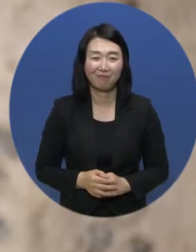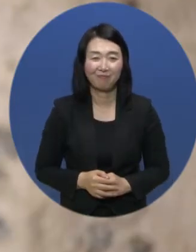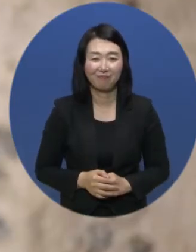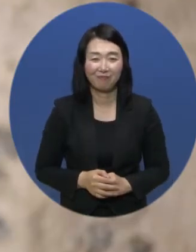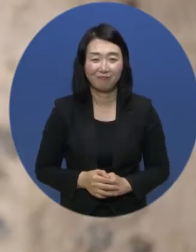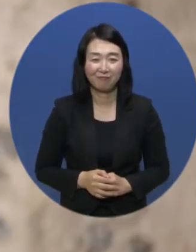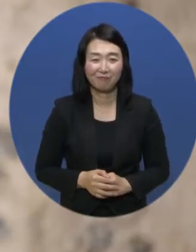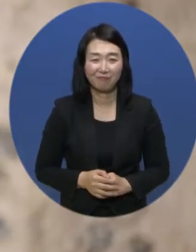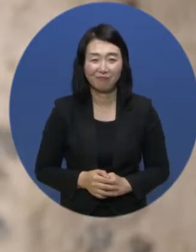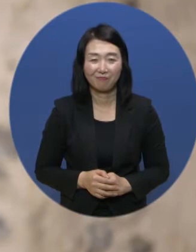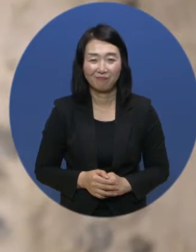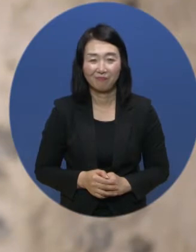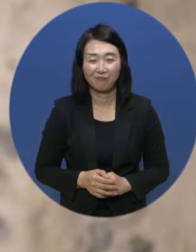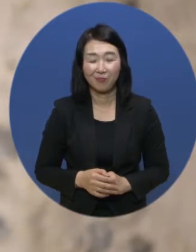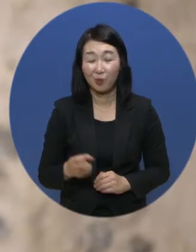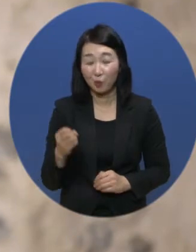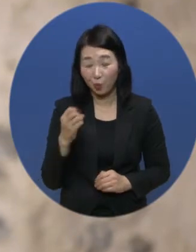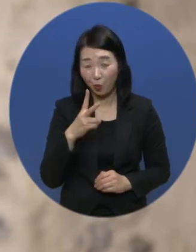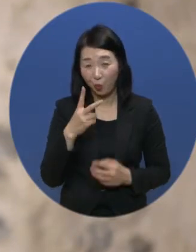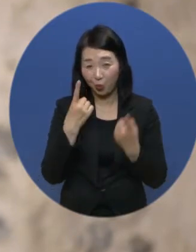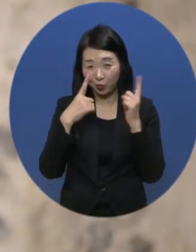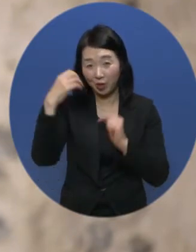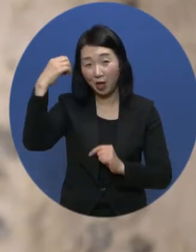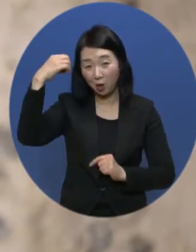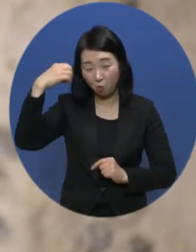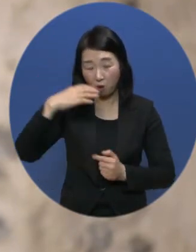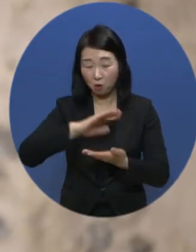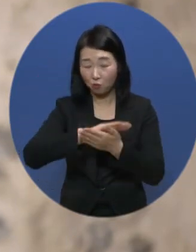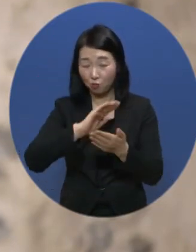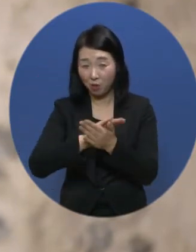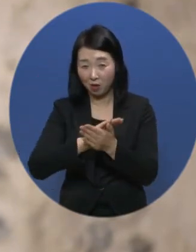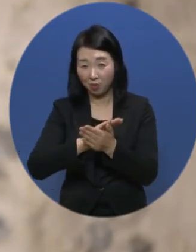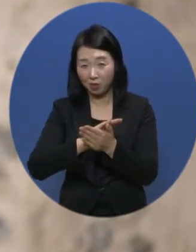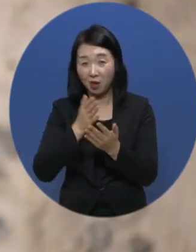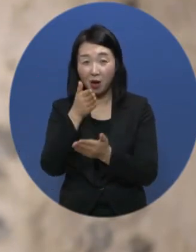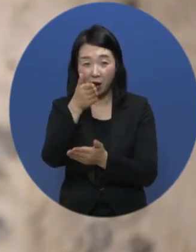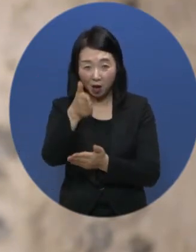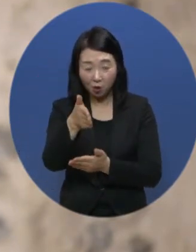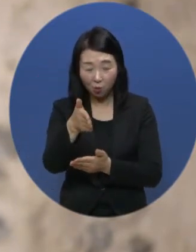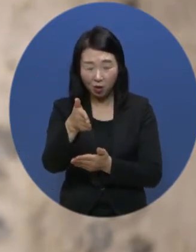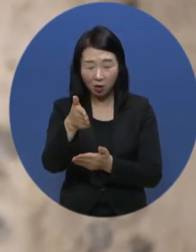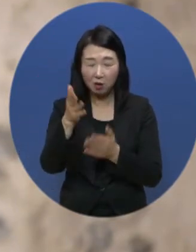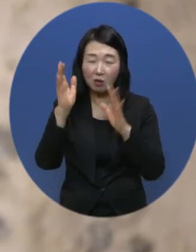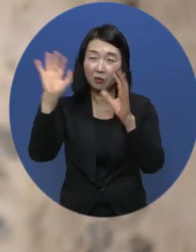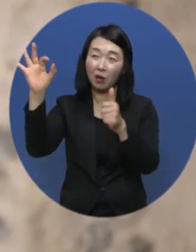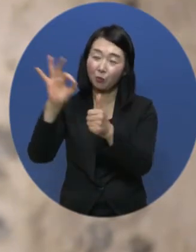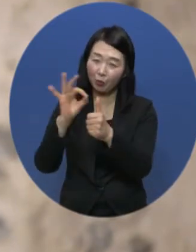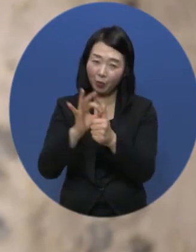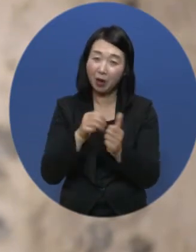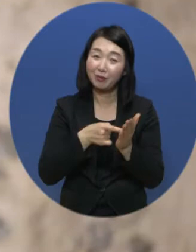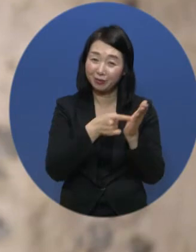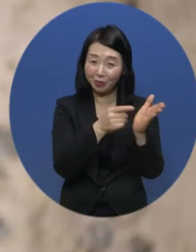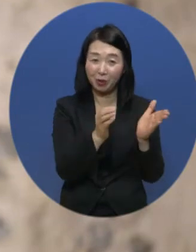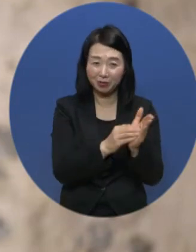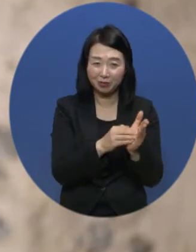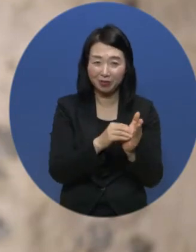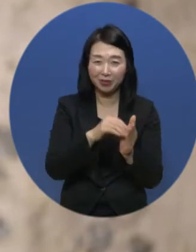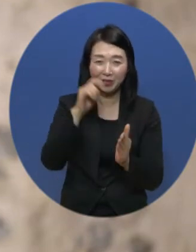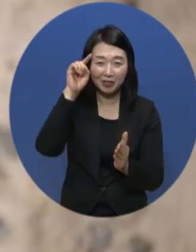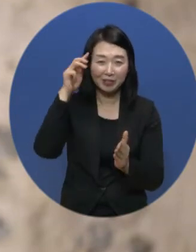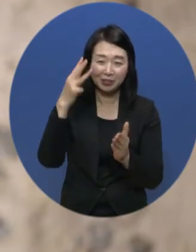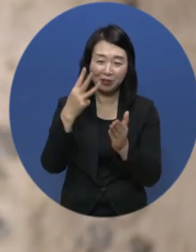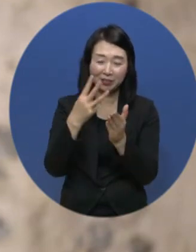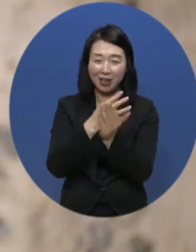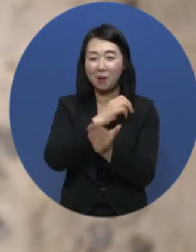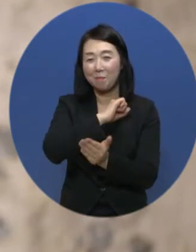이를 통해 대학원 출판학과에 국비지원 장학생으로 입학할 수도 있었고 석사학위도 취득할